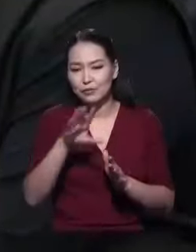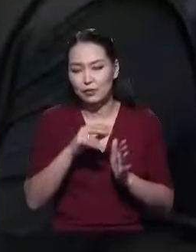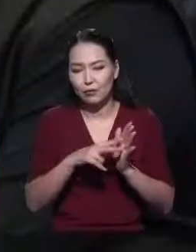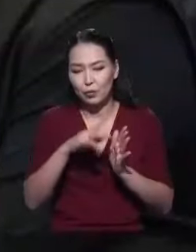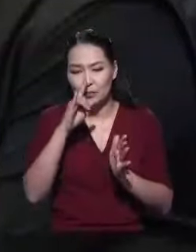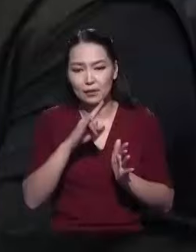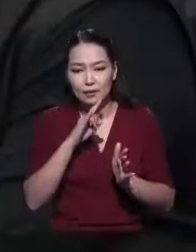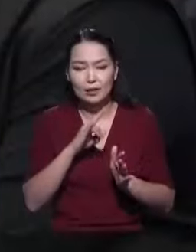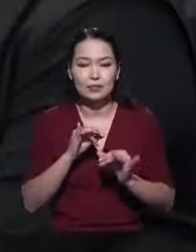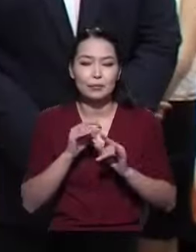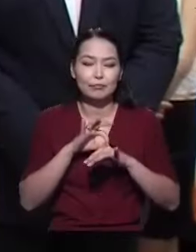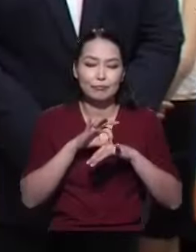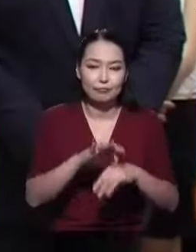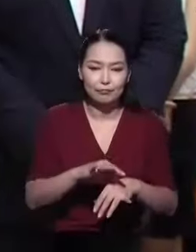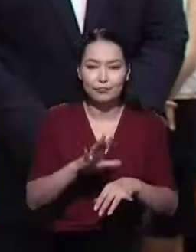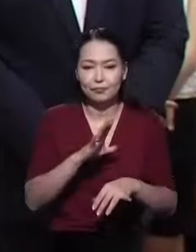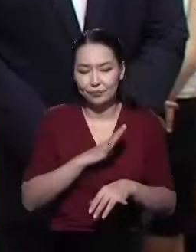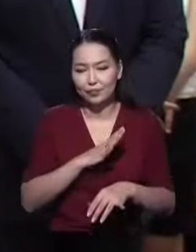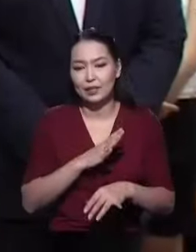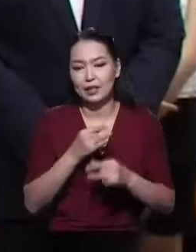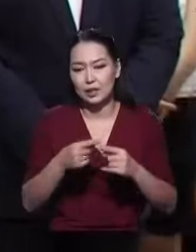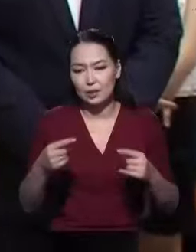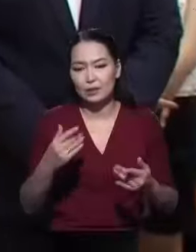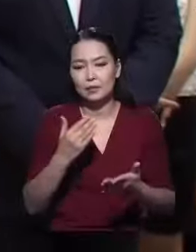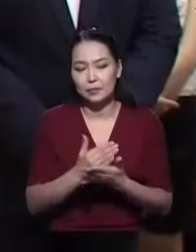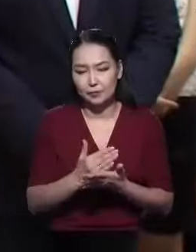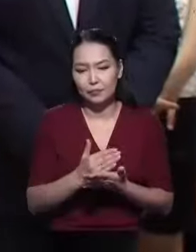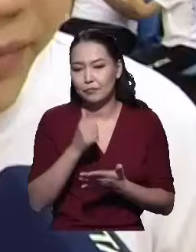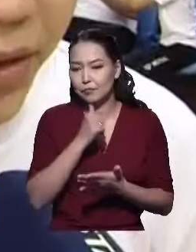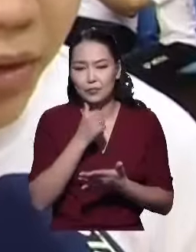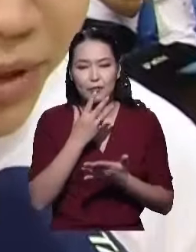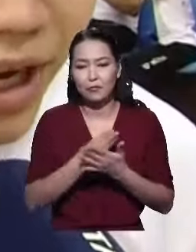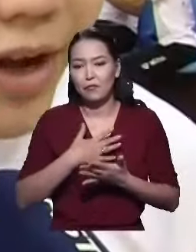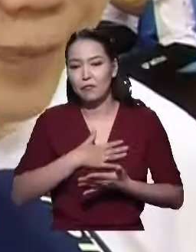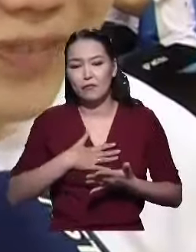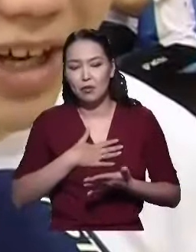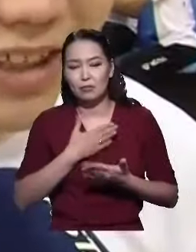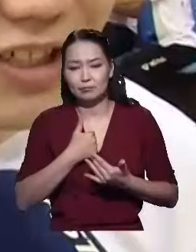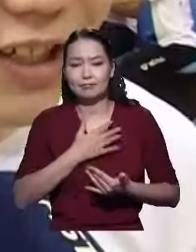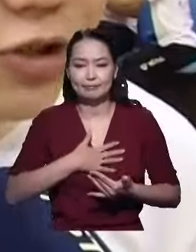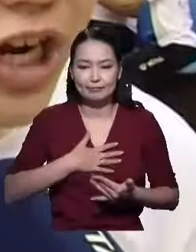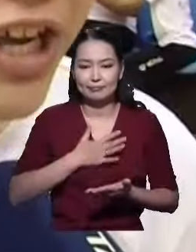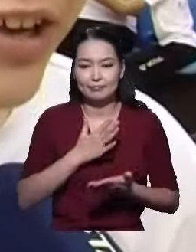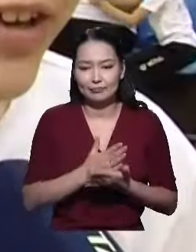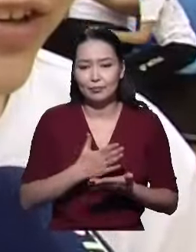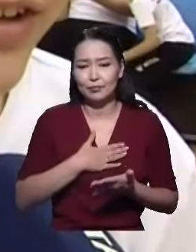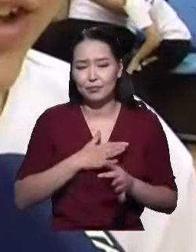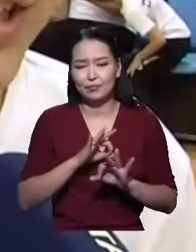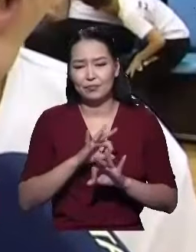Участников сопровождали их родители. И те, и другие не скрывают своего волнения. У меня отличное